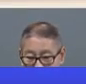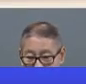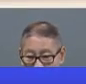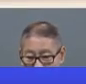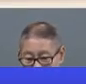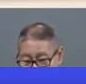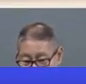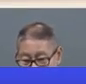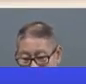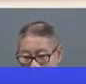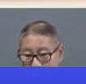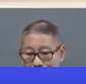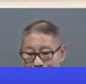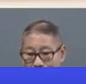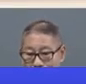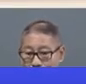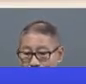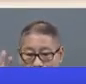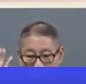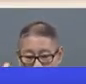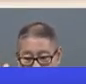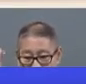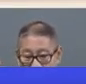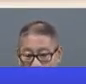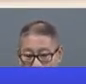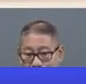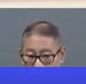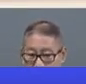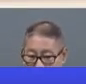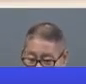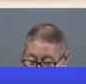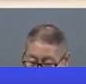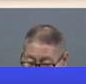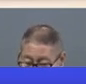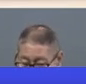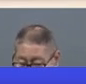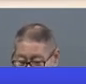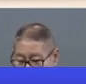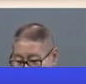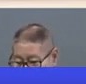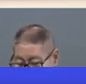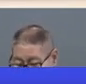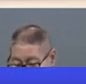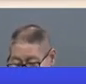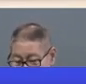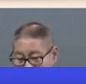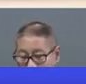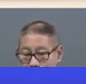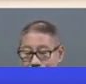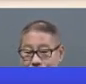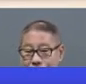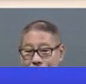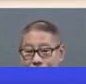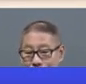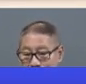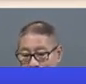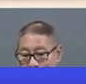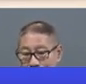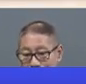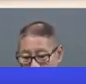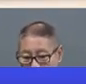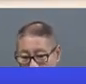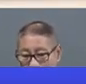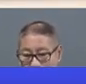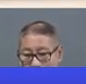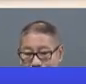สัญญาณมันใช้อินเทอร์เน็ตอยู่โทรศัพท์สำหรับผู้ให้บริการเครือข่ายนั้นส่วนหนึ่งค่ะยี่ห้อโทรศัพท์อันนี้เป็นนะฮะค่ะได้รับ